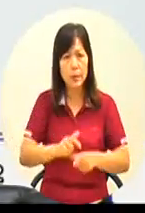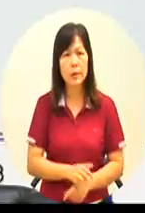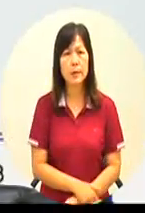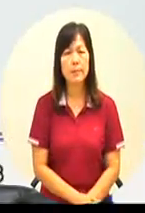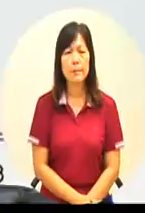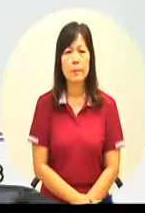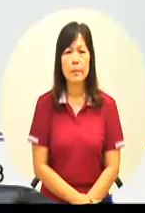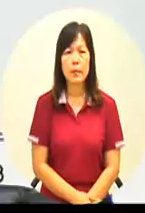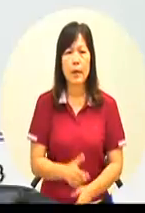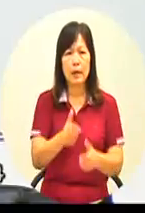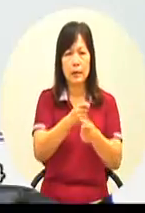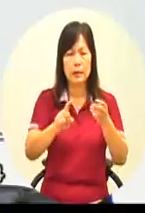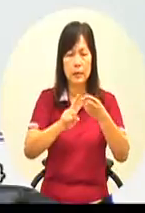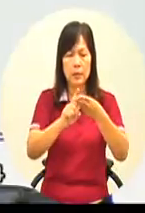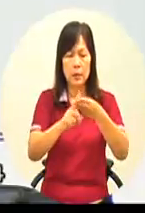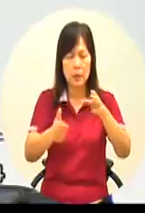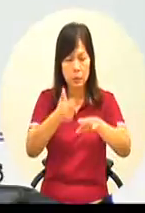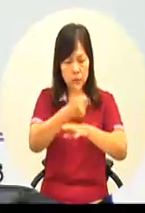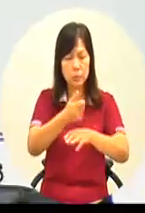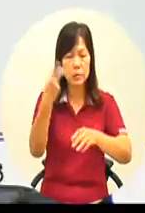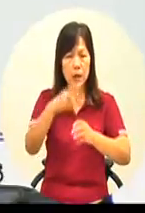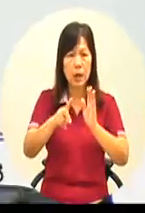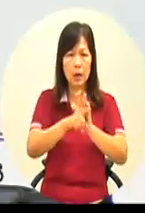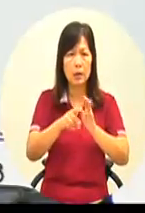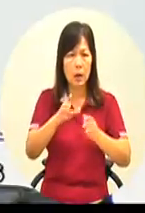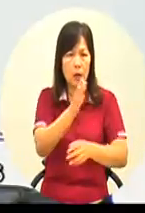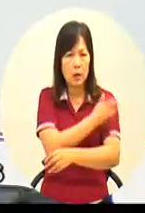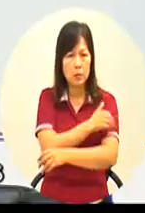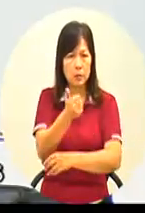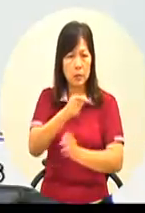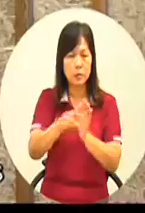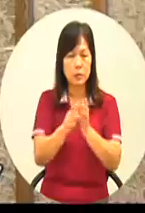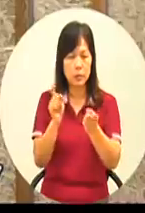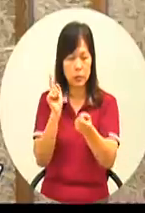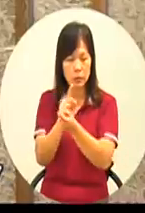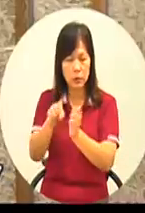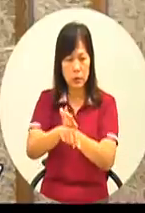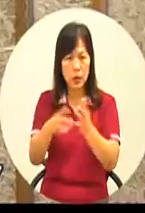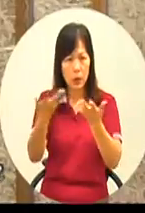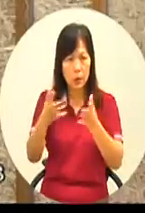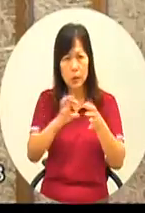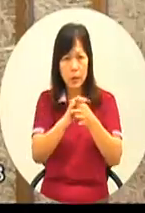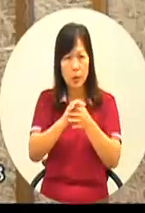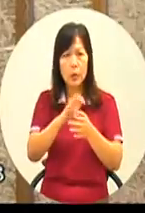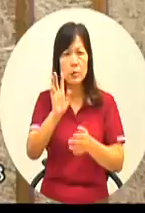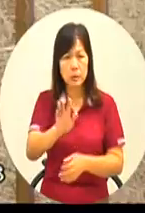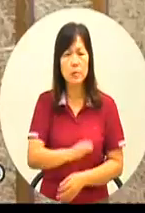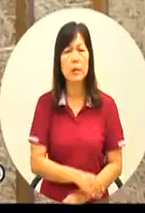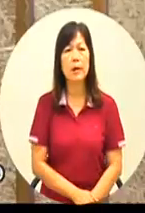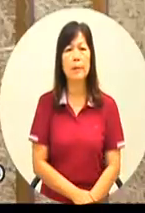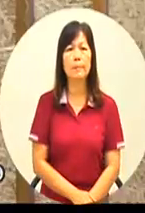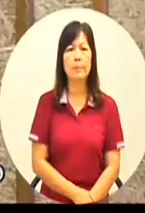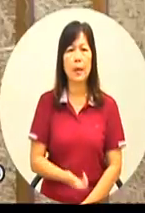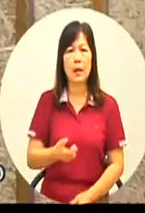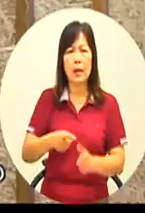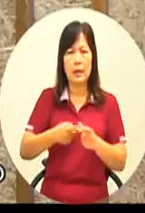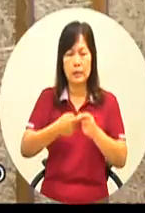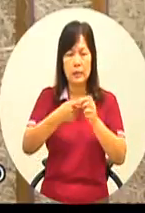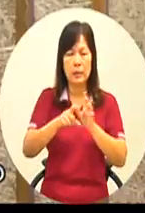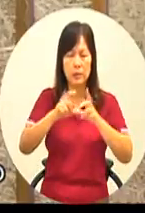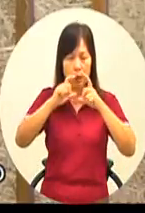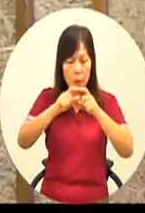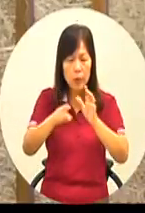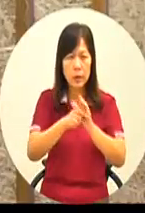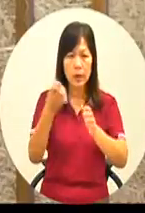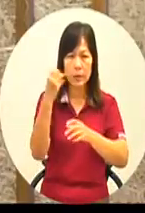谢谢主席，谢谢陈议员对我们新南向政策这部分的一些问题的关切了哈。那先回复议员，就是说，因为新